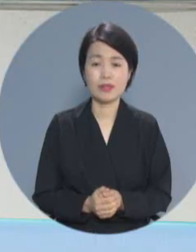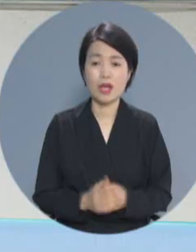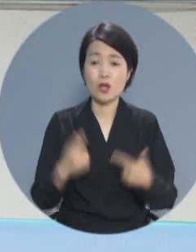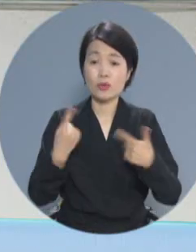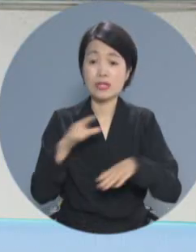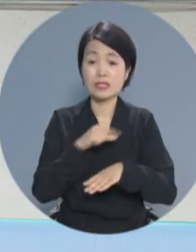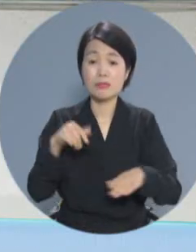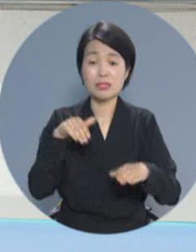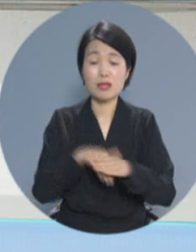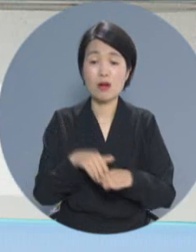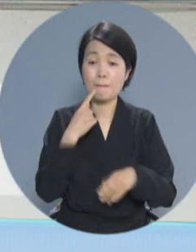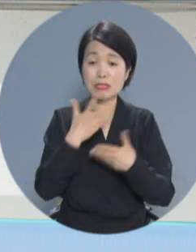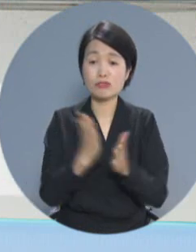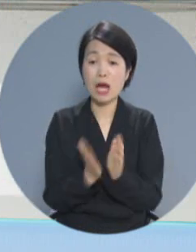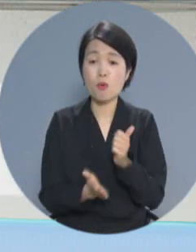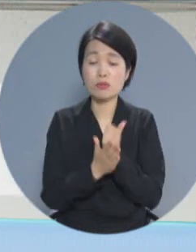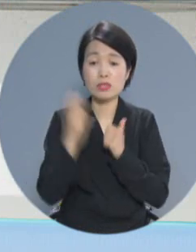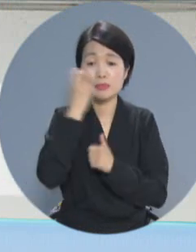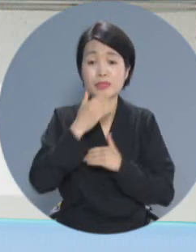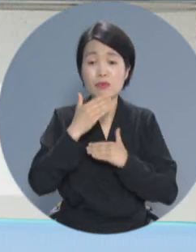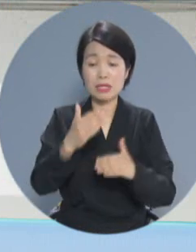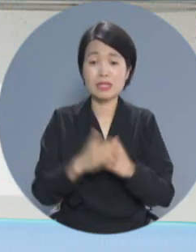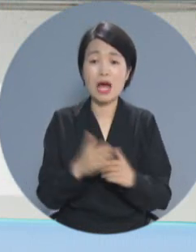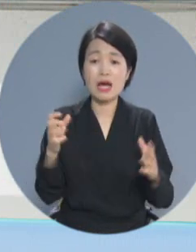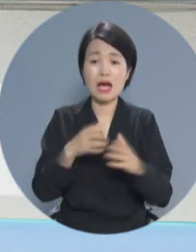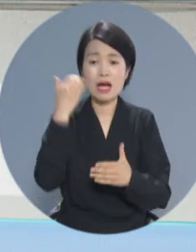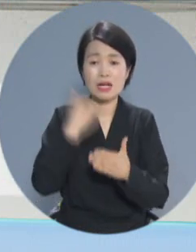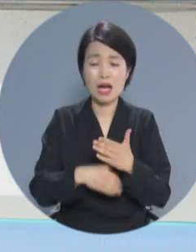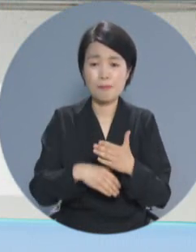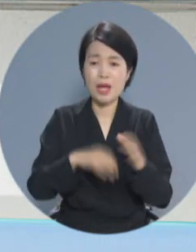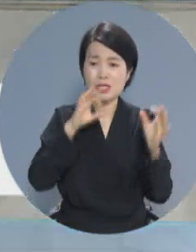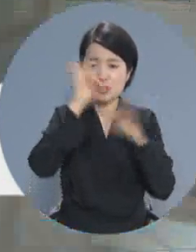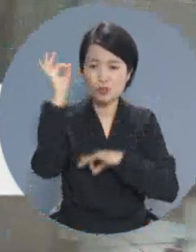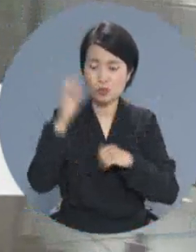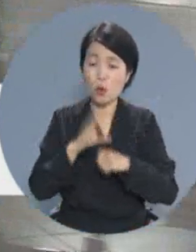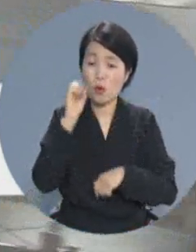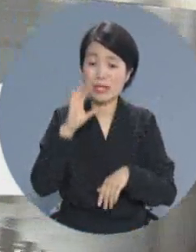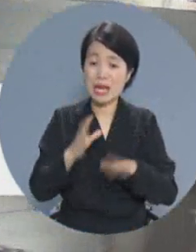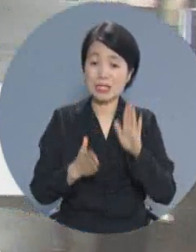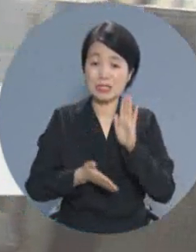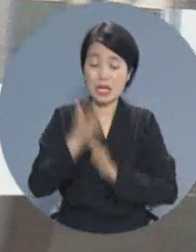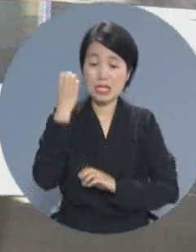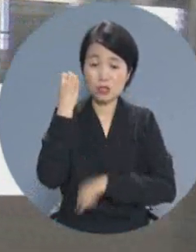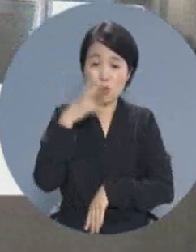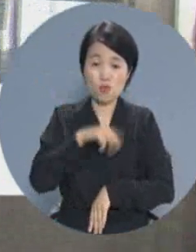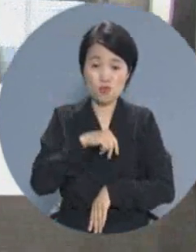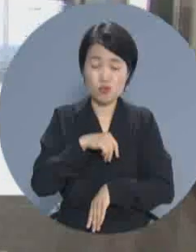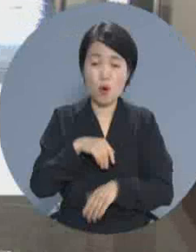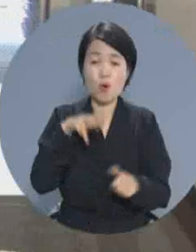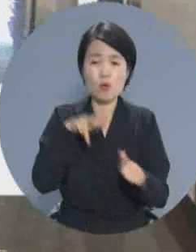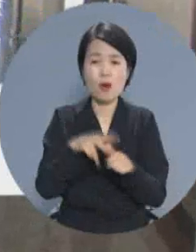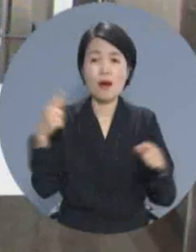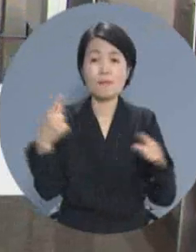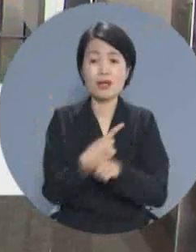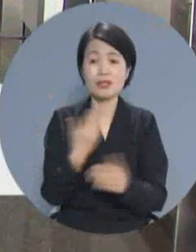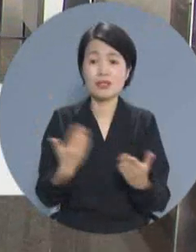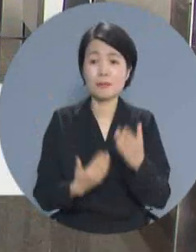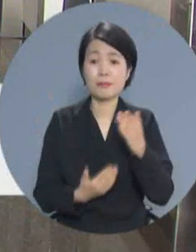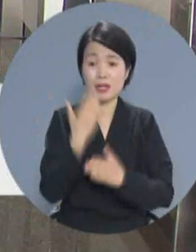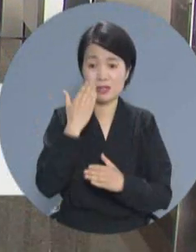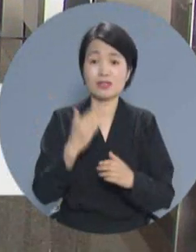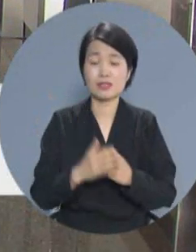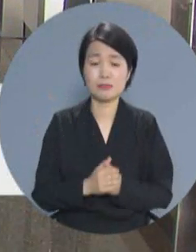6일 지방선거 민주당 공천심사 과정에서 발생한 가감산 오류로 광양시 기초의원 공천 후보가 뒤바뀌는 일이